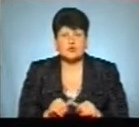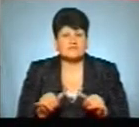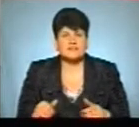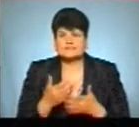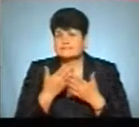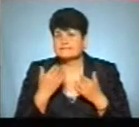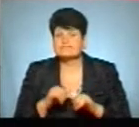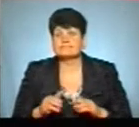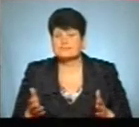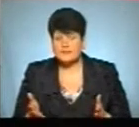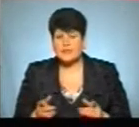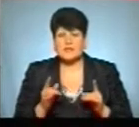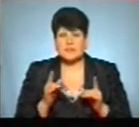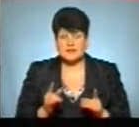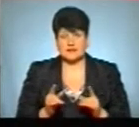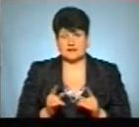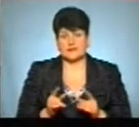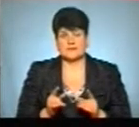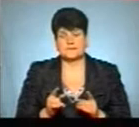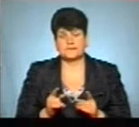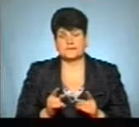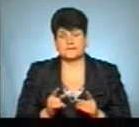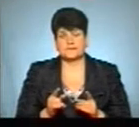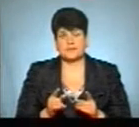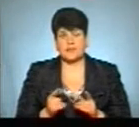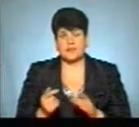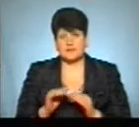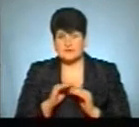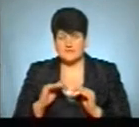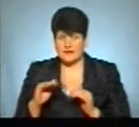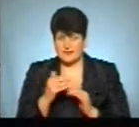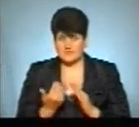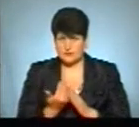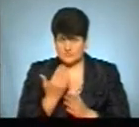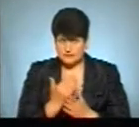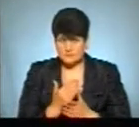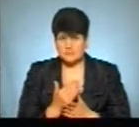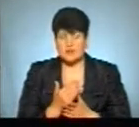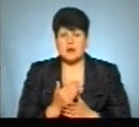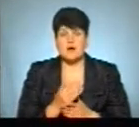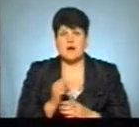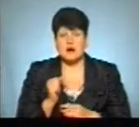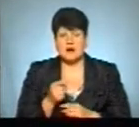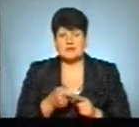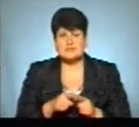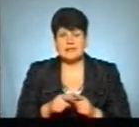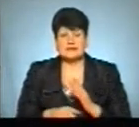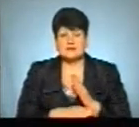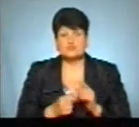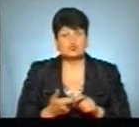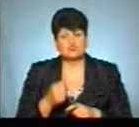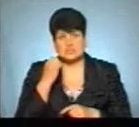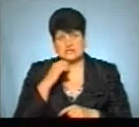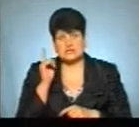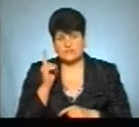розвиватися і тільки при поверхневому шарі поновлюється. Але оскільки це дерево дуже старе, то воно вже